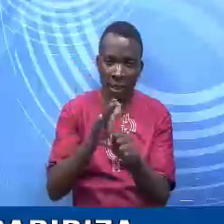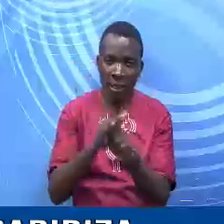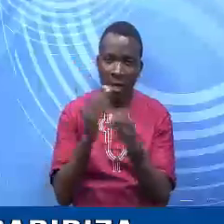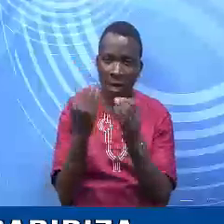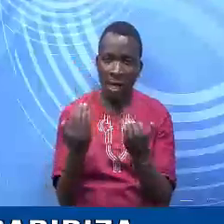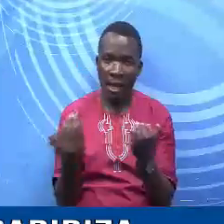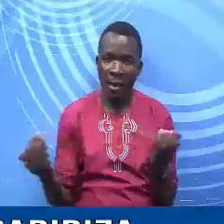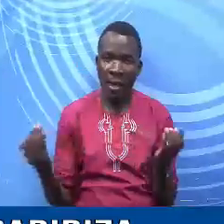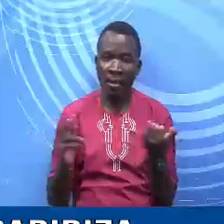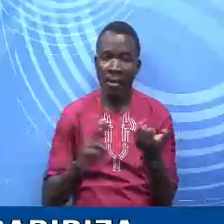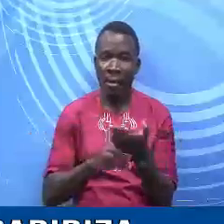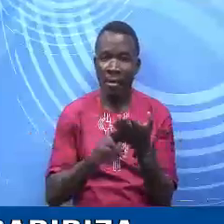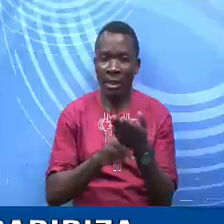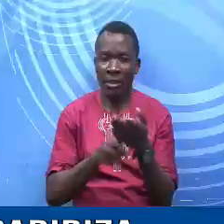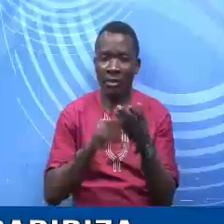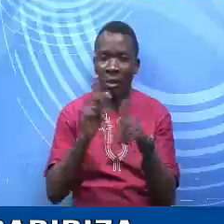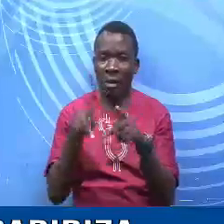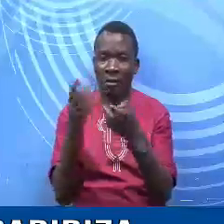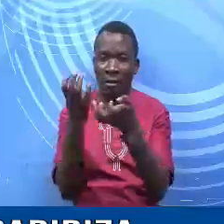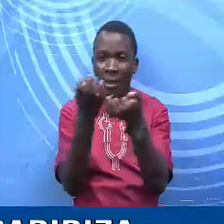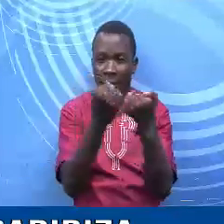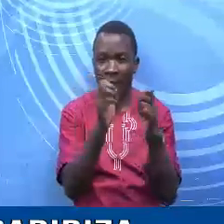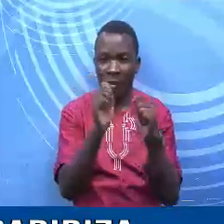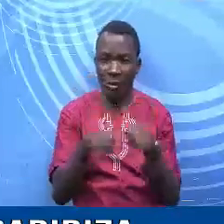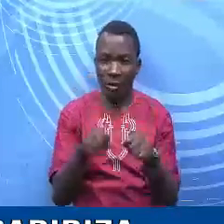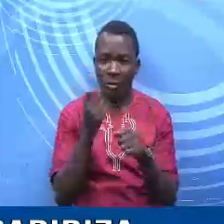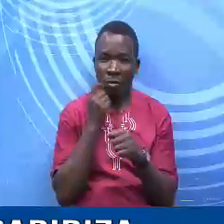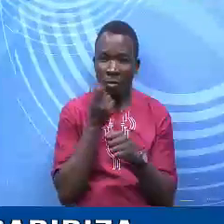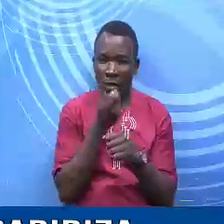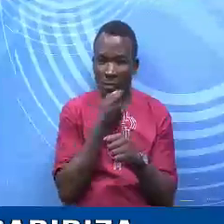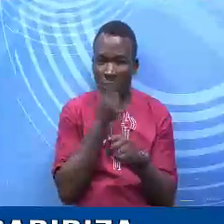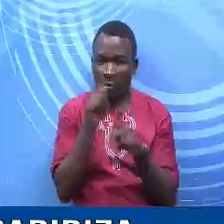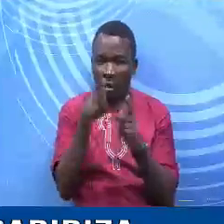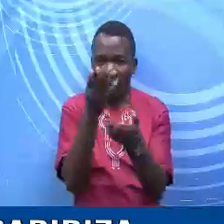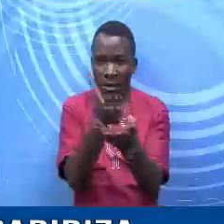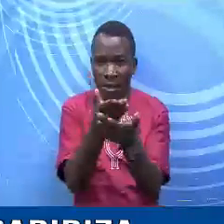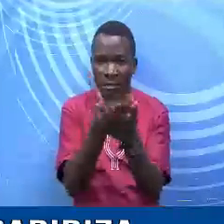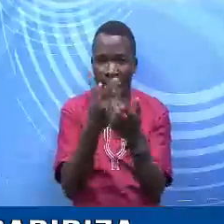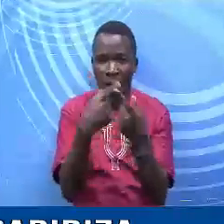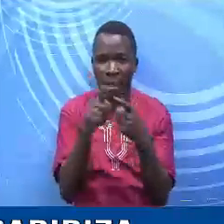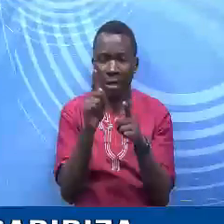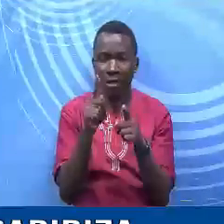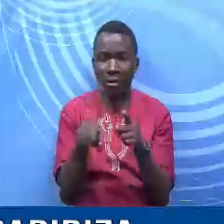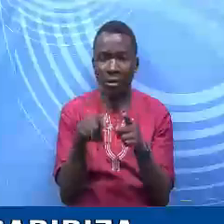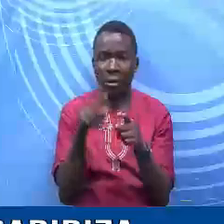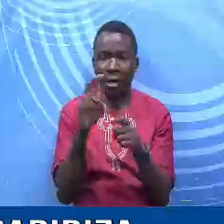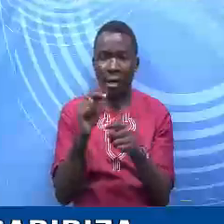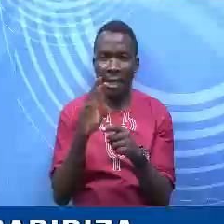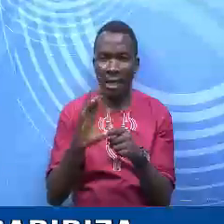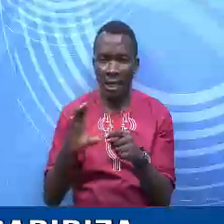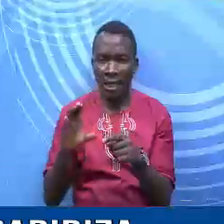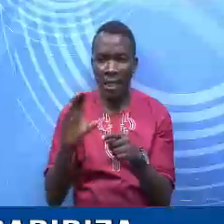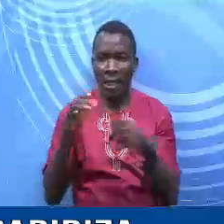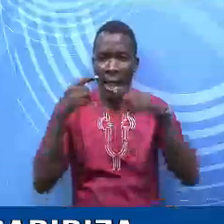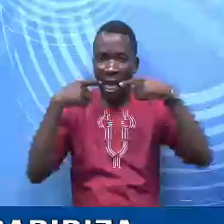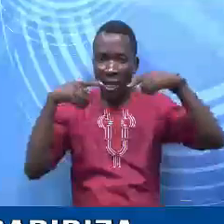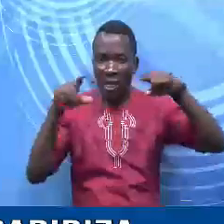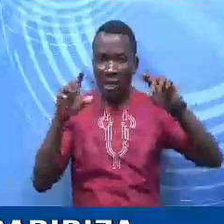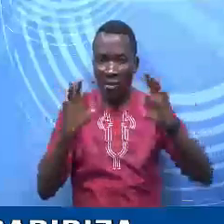abakora aka kazi bashyize imbere kugira ngo batere impuhwe abo basaba. Nyamara ibi inama y'igihugu y'abana ikaba itangaza ko biri mu